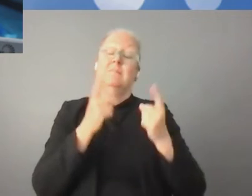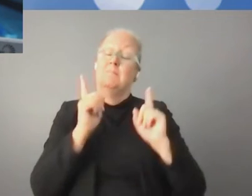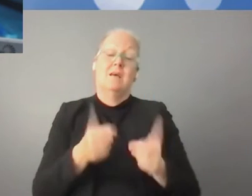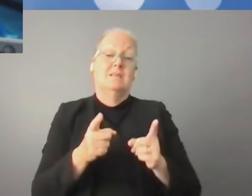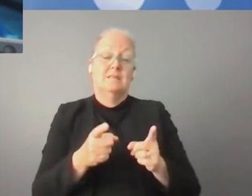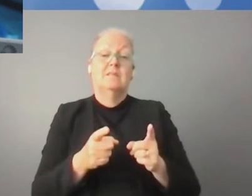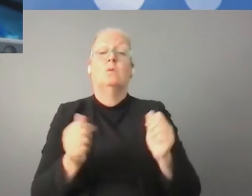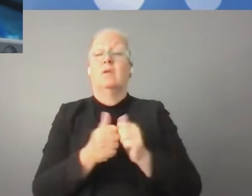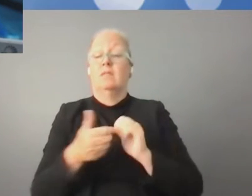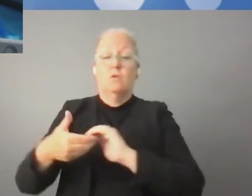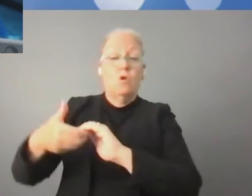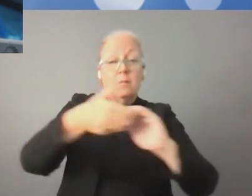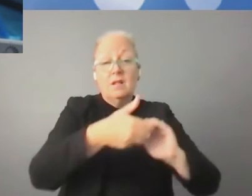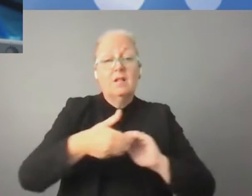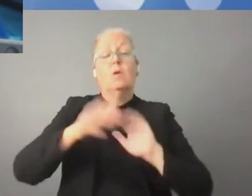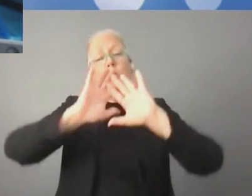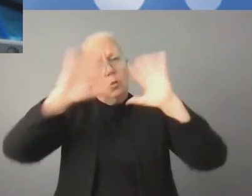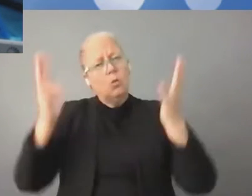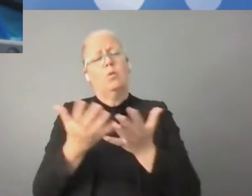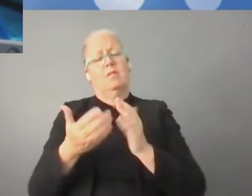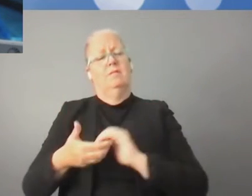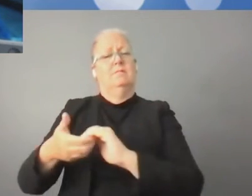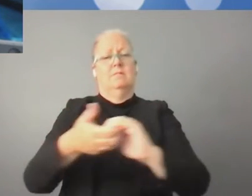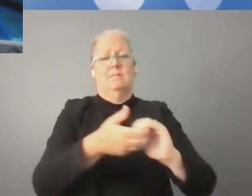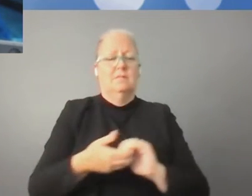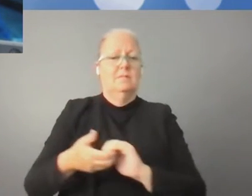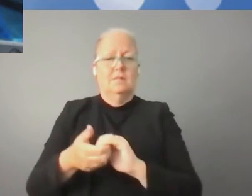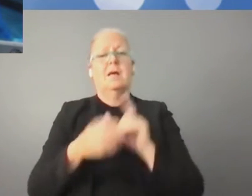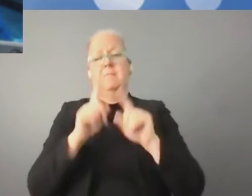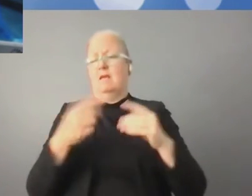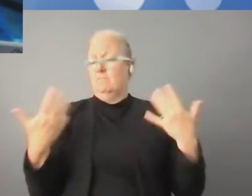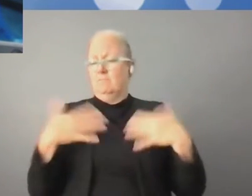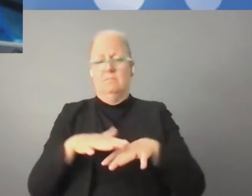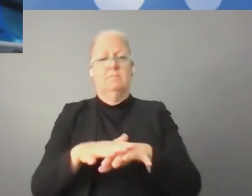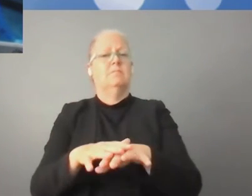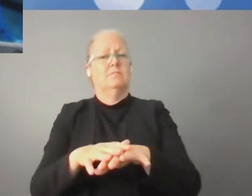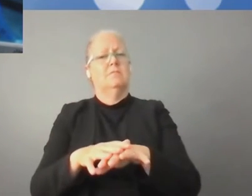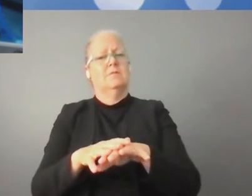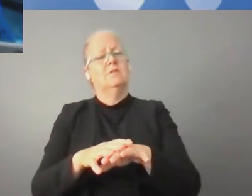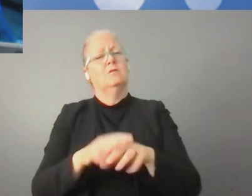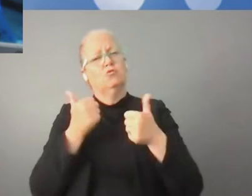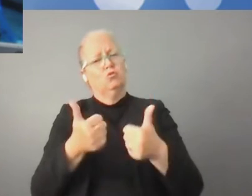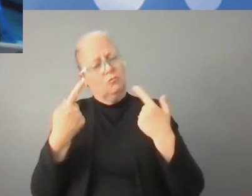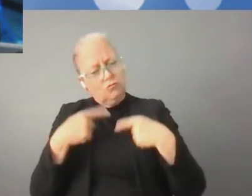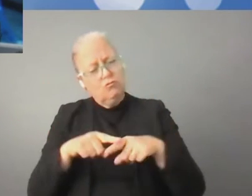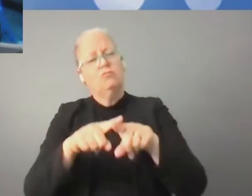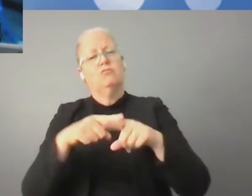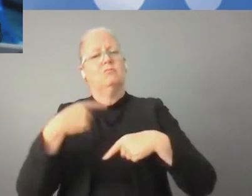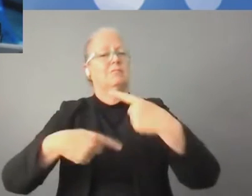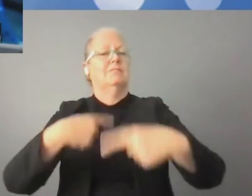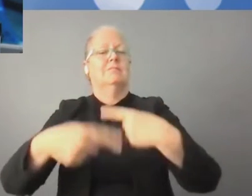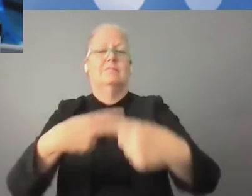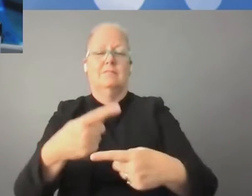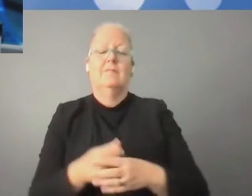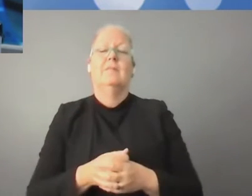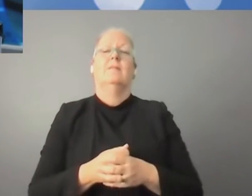в рамках этих грантов. Мы передаем заметные финансовые средства для дальнейшего развития.